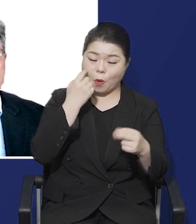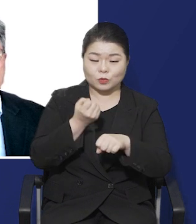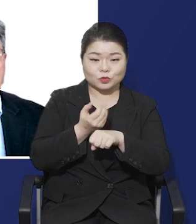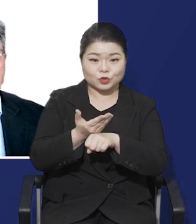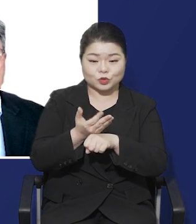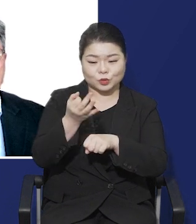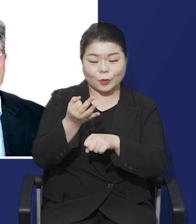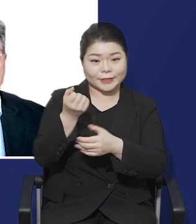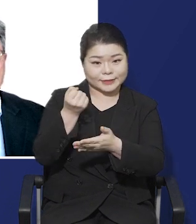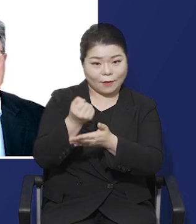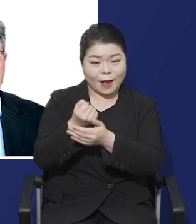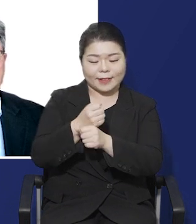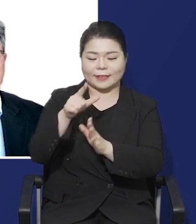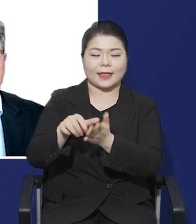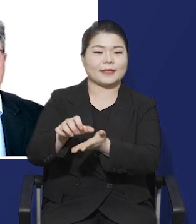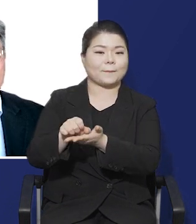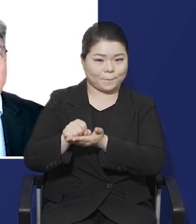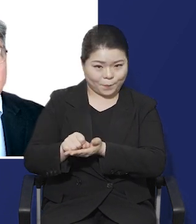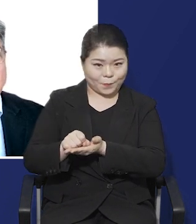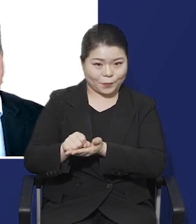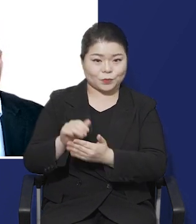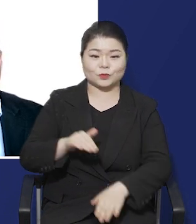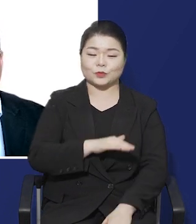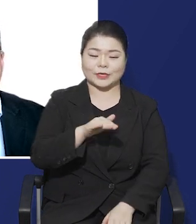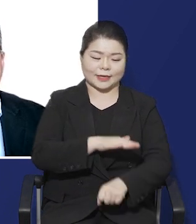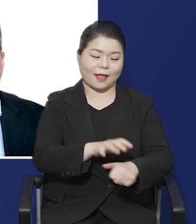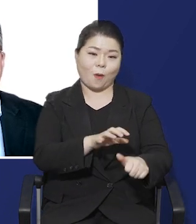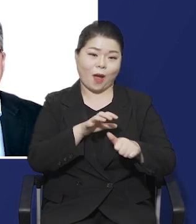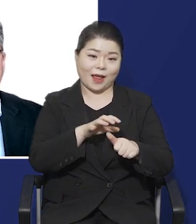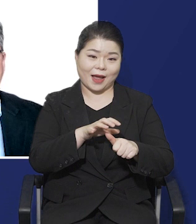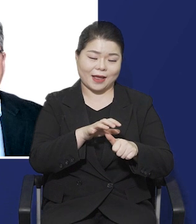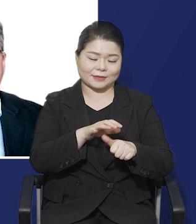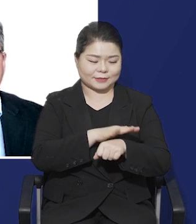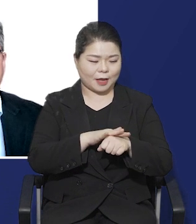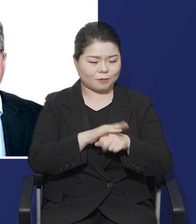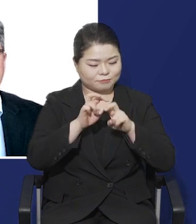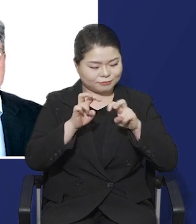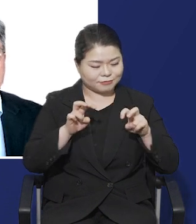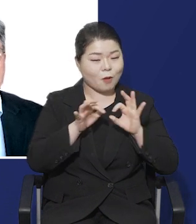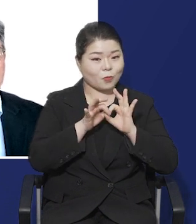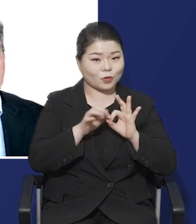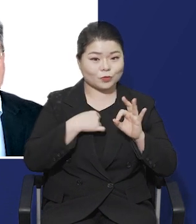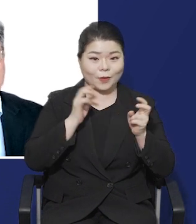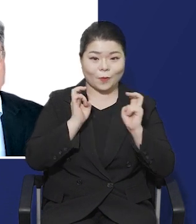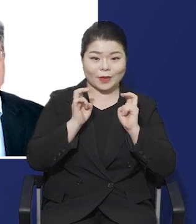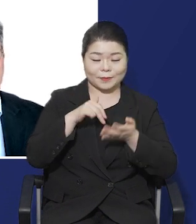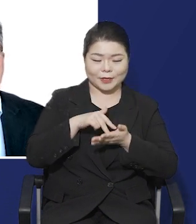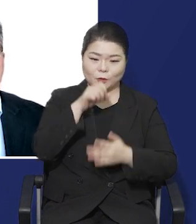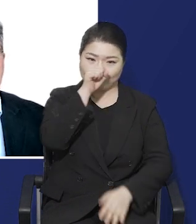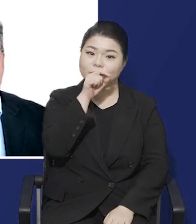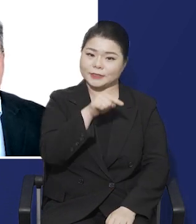가격 결정에 이를 참고를 해야 하며 또 우리가 잘 활용하는 스와트 분석을 통해서 우리 기업의